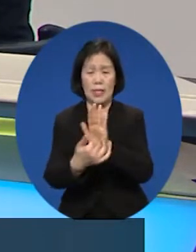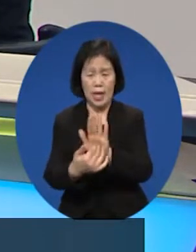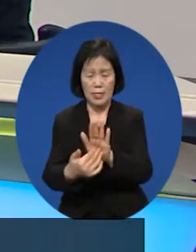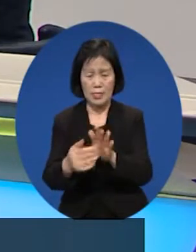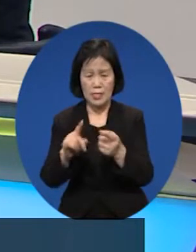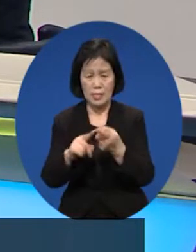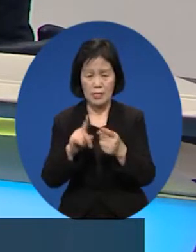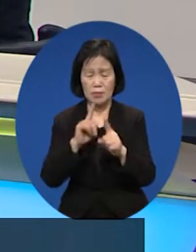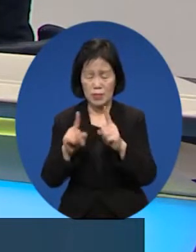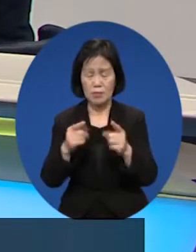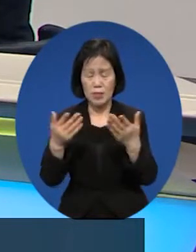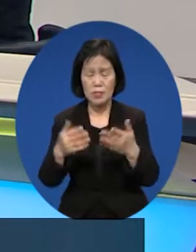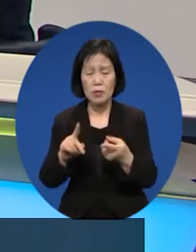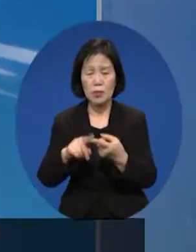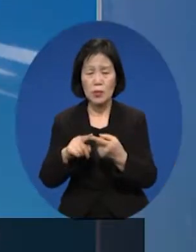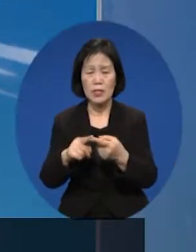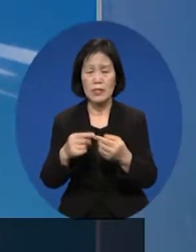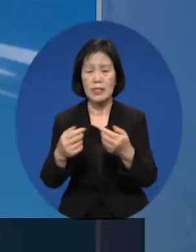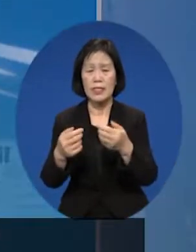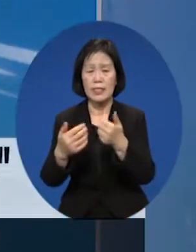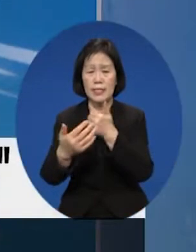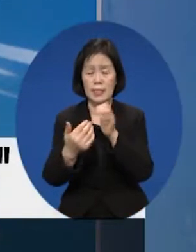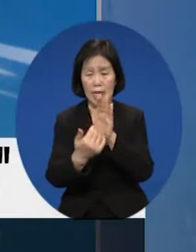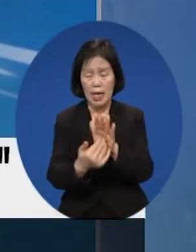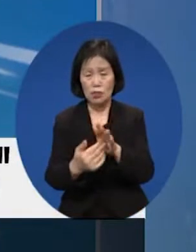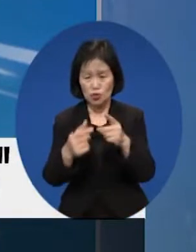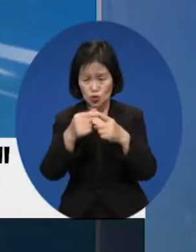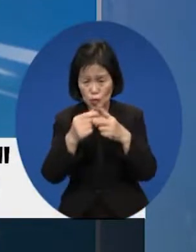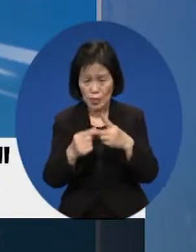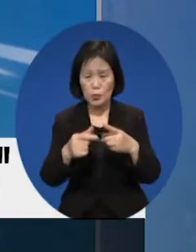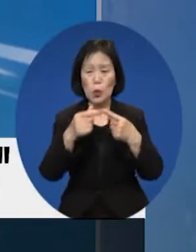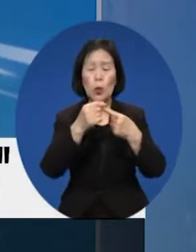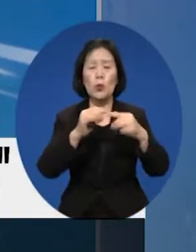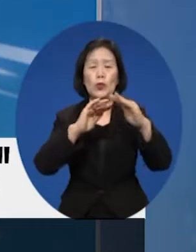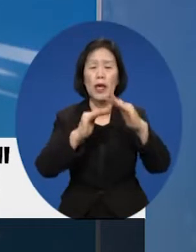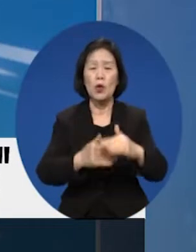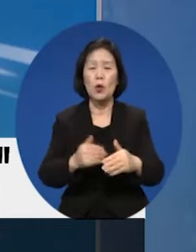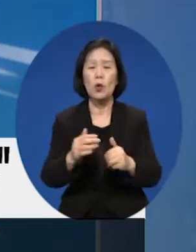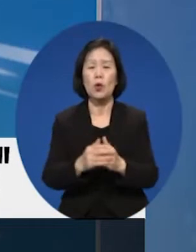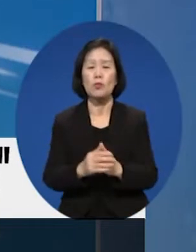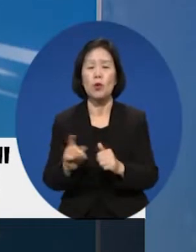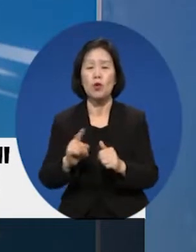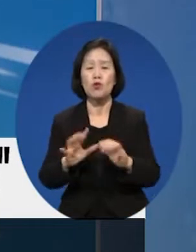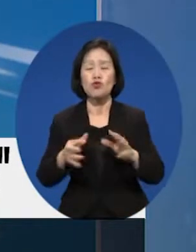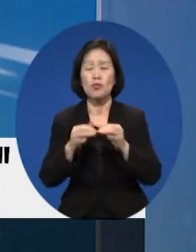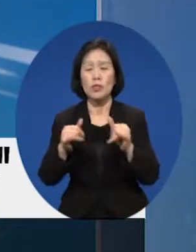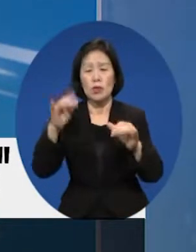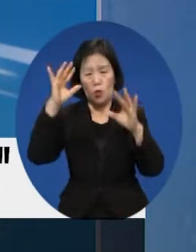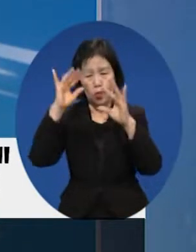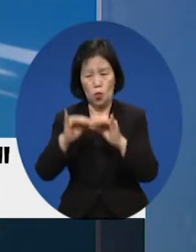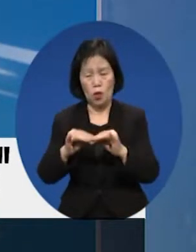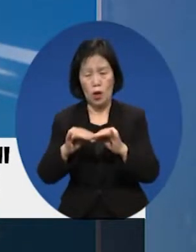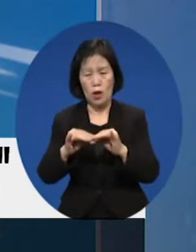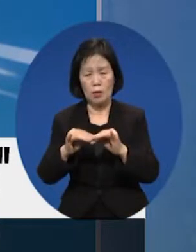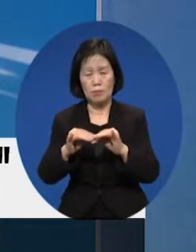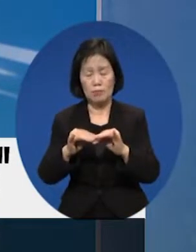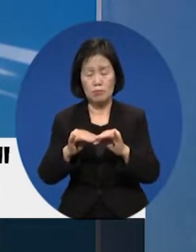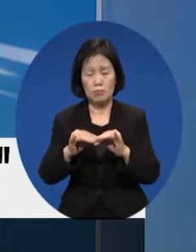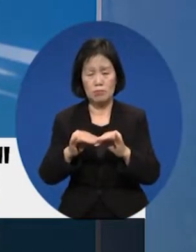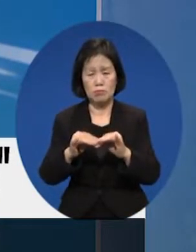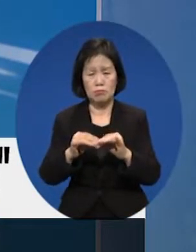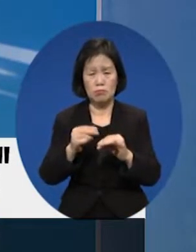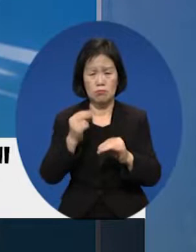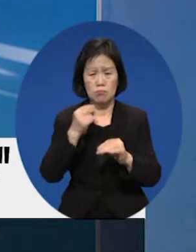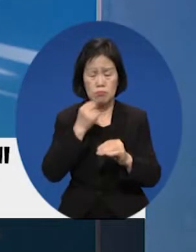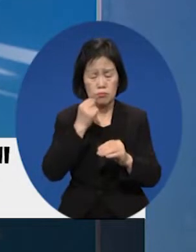같은데, 의협의 그 대응은 두 가지 점에서 잘못됐어요. 첫 번째, 내용 면에선 도대체 국민들의 공감을 이끌어낼 수 없다는 점하고, 그다음에